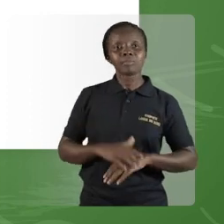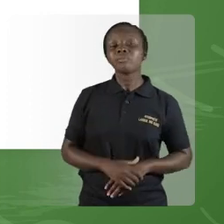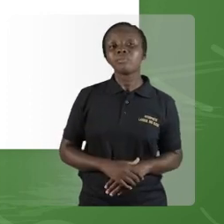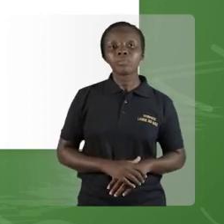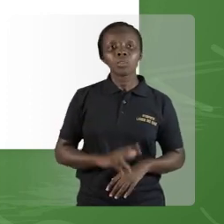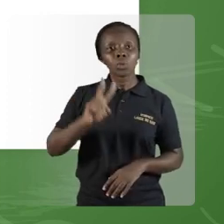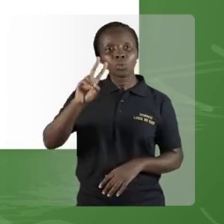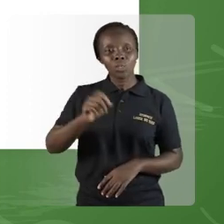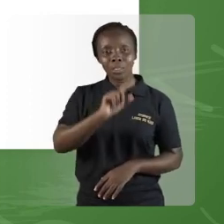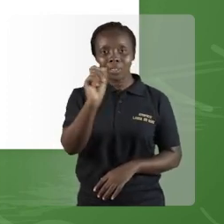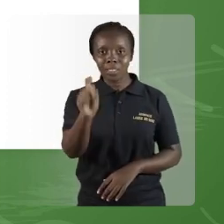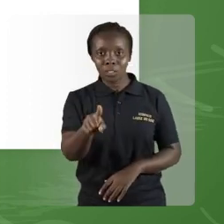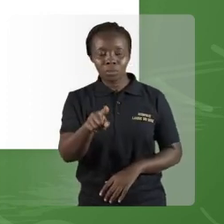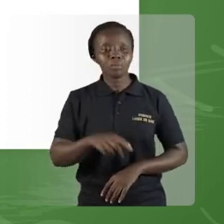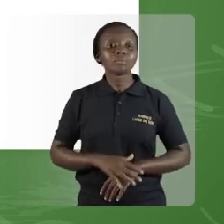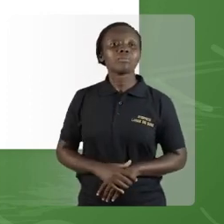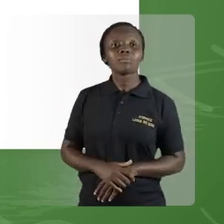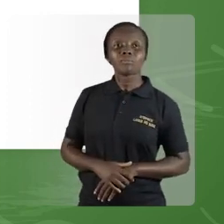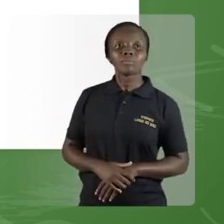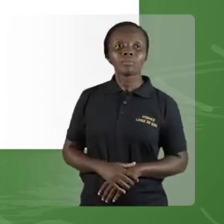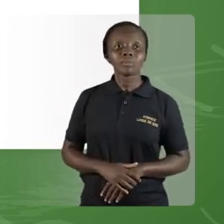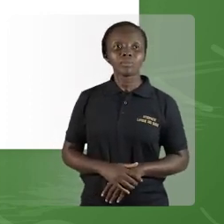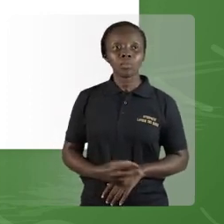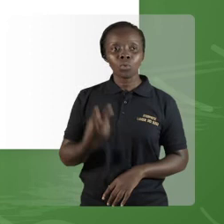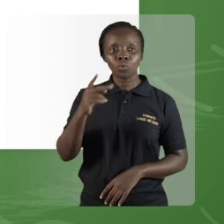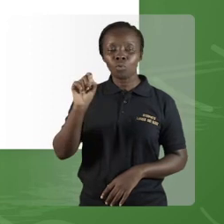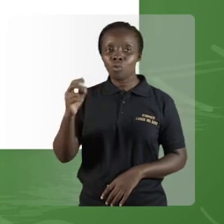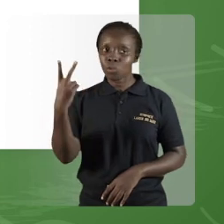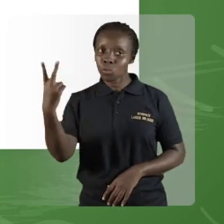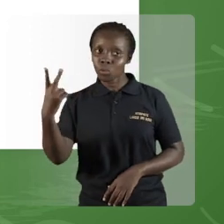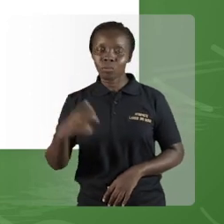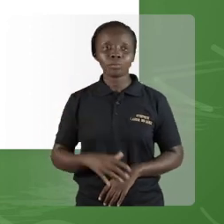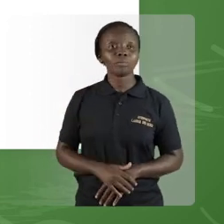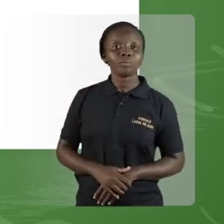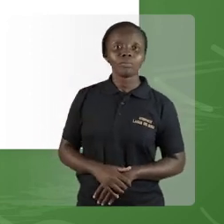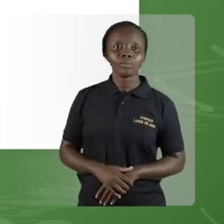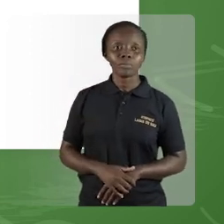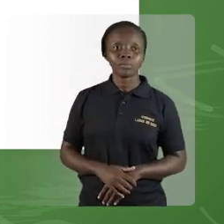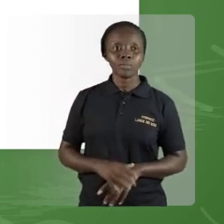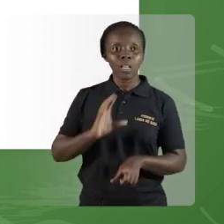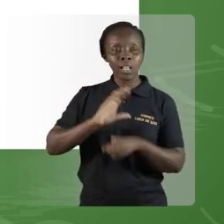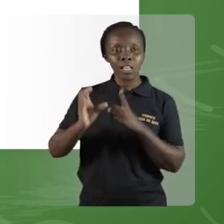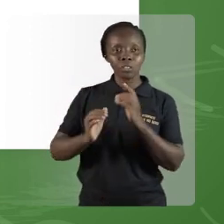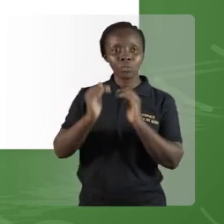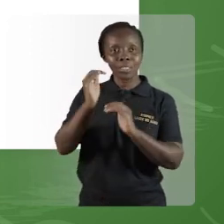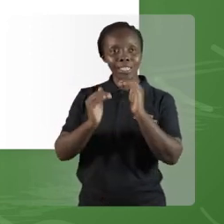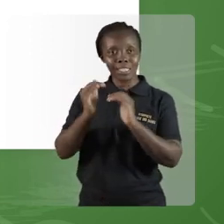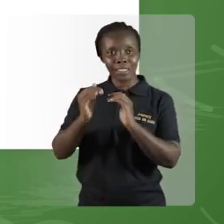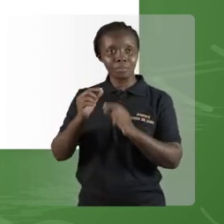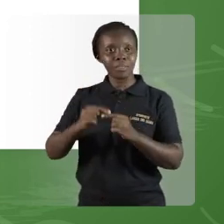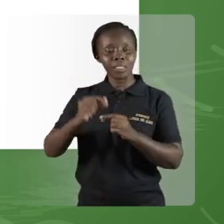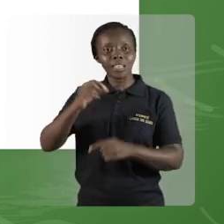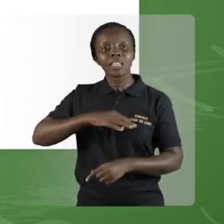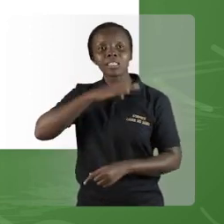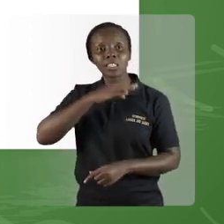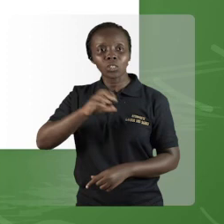à la deuxième question de cette partie, donc 2.2, les conditions d'équilibre de la tige